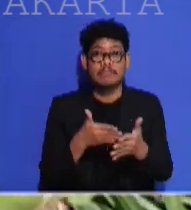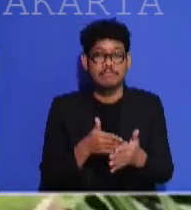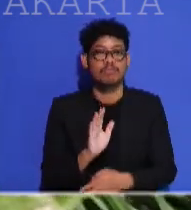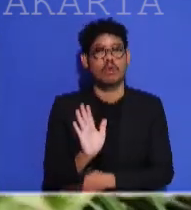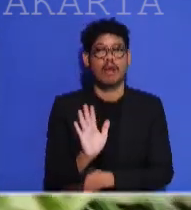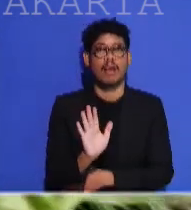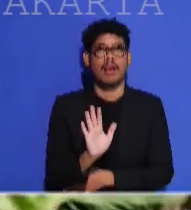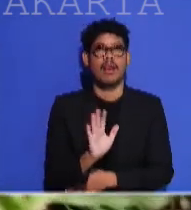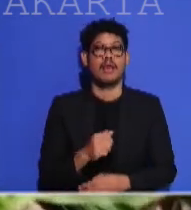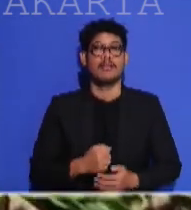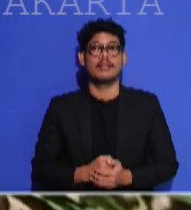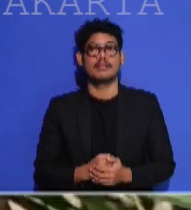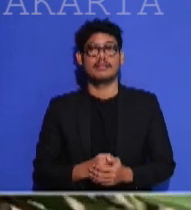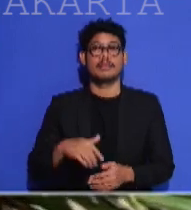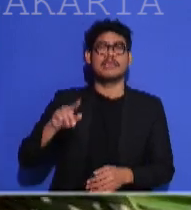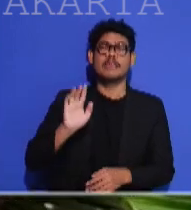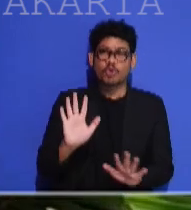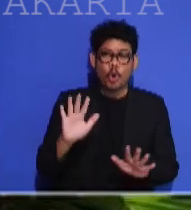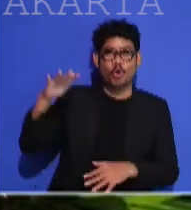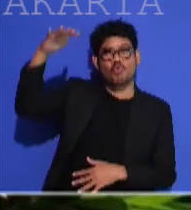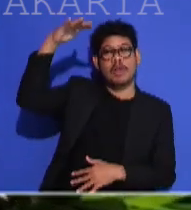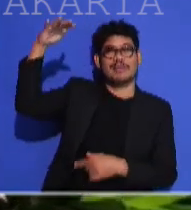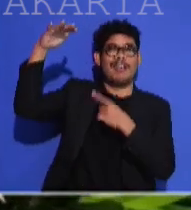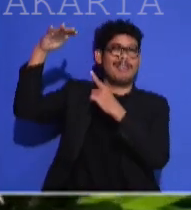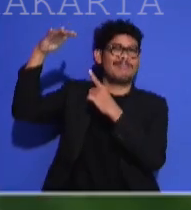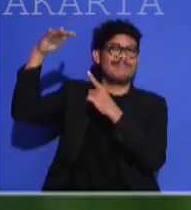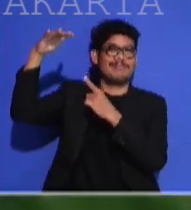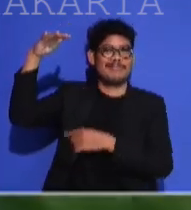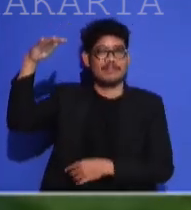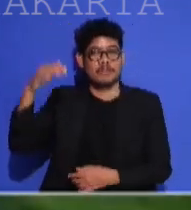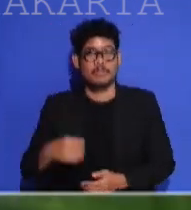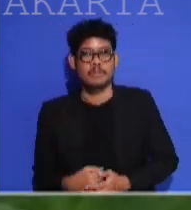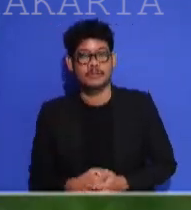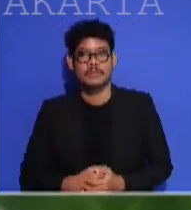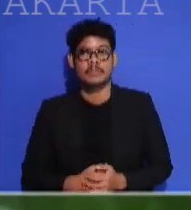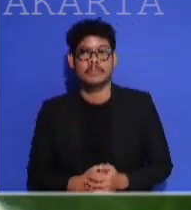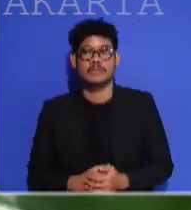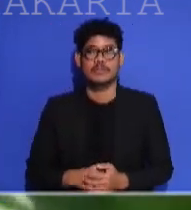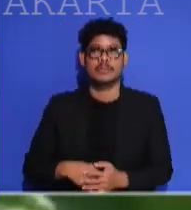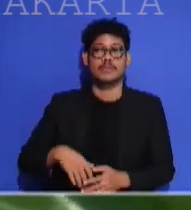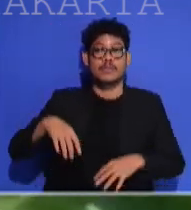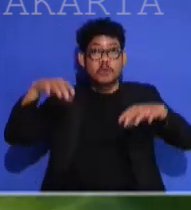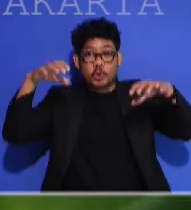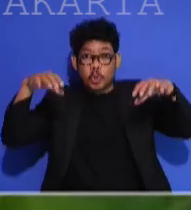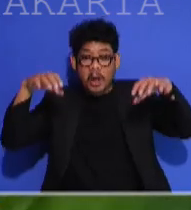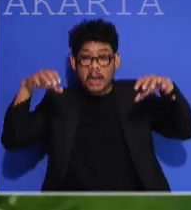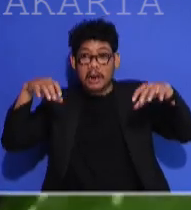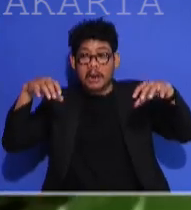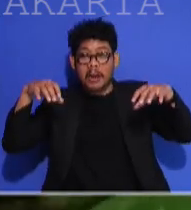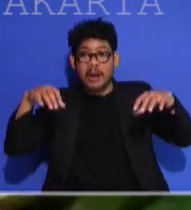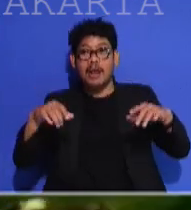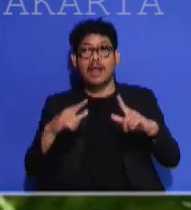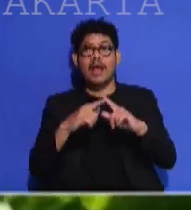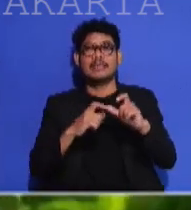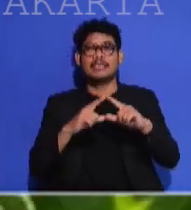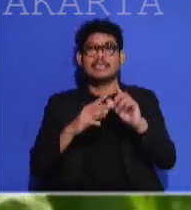malih nalika ing mangsa ketiga nanging wonten jawah tiban. Toya jawah ingkang pancen ngandhut asam menika saged